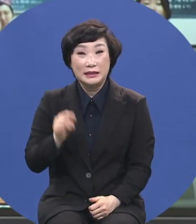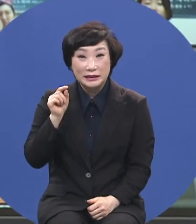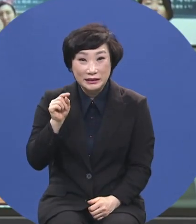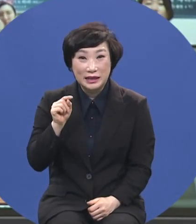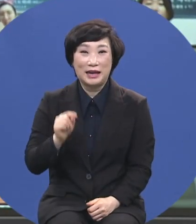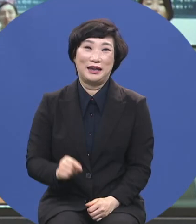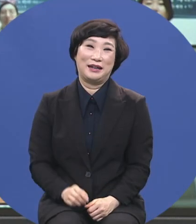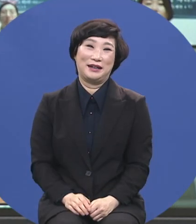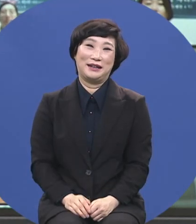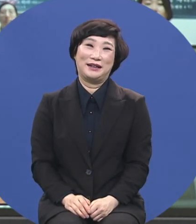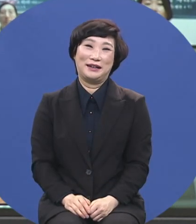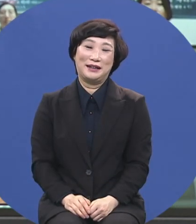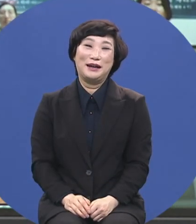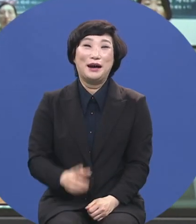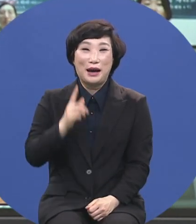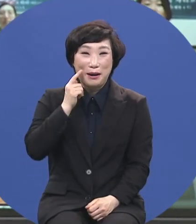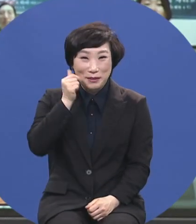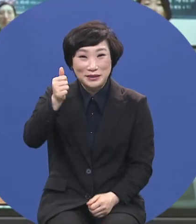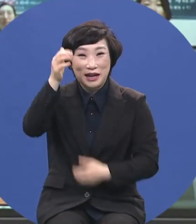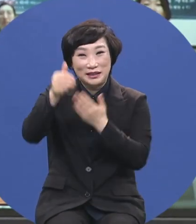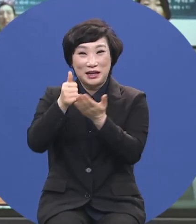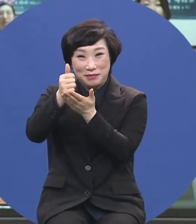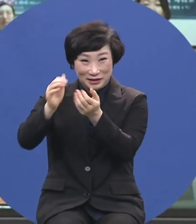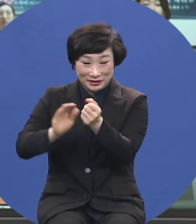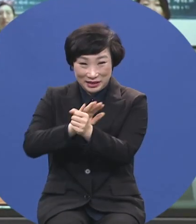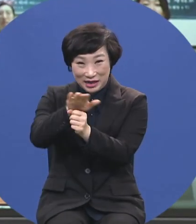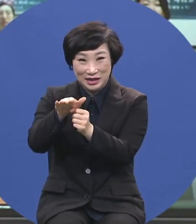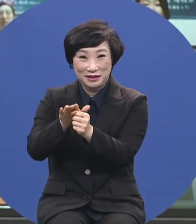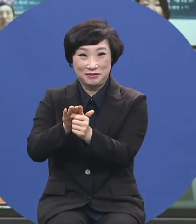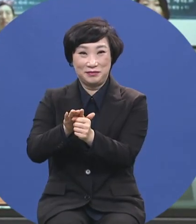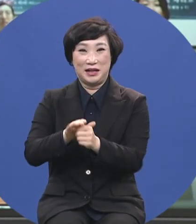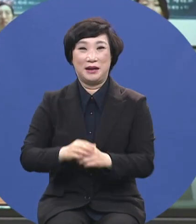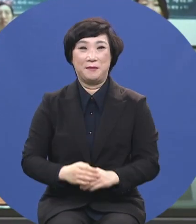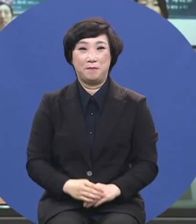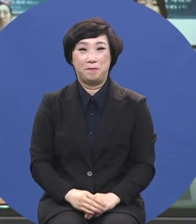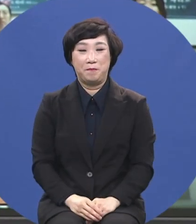이것이 아버지의 사랑이라는 것입니다.